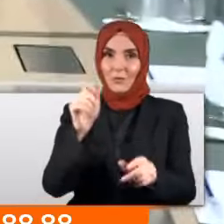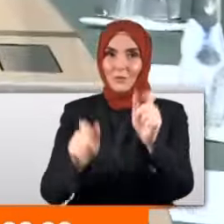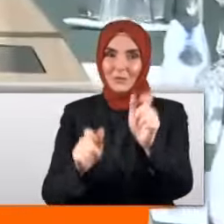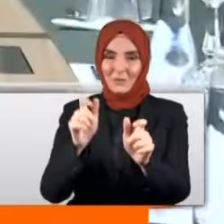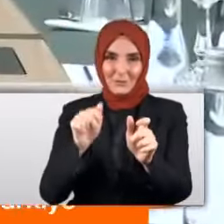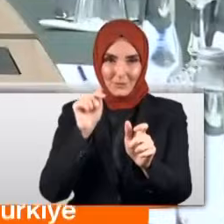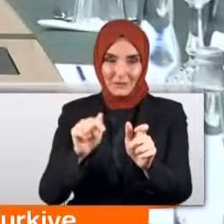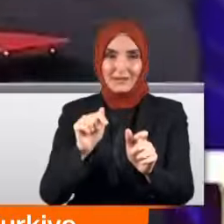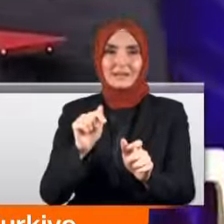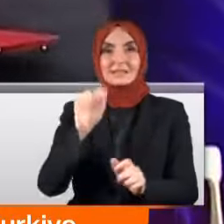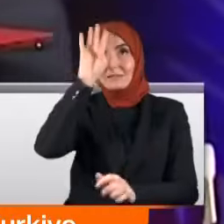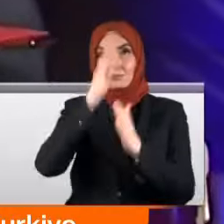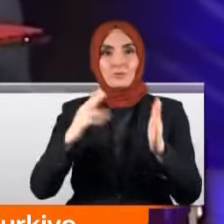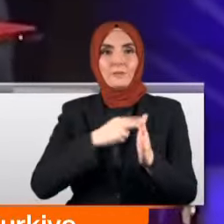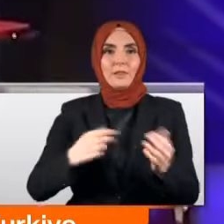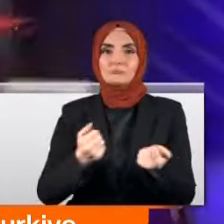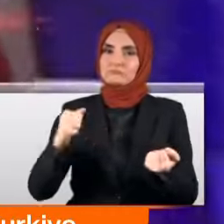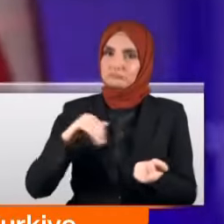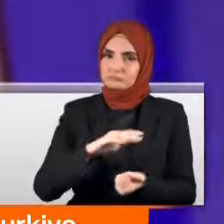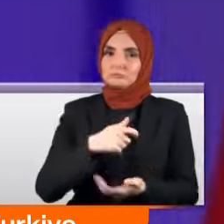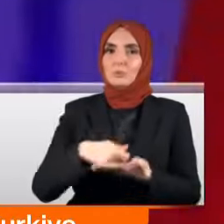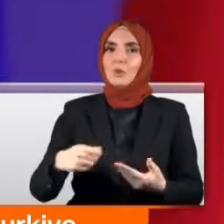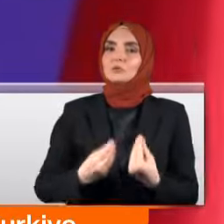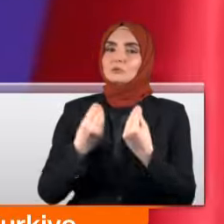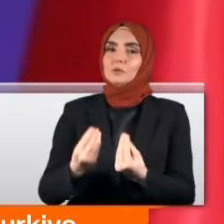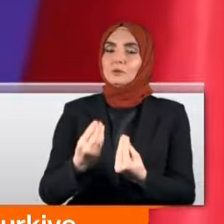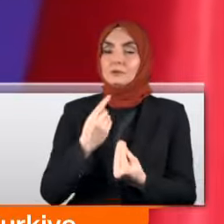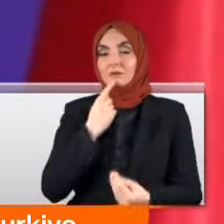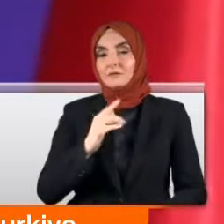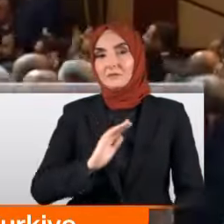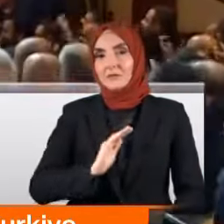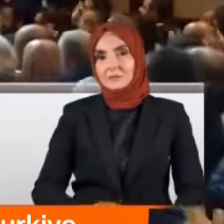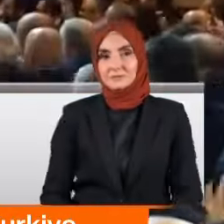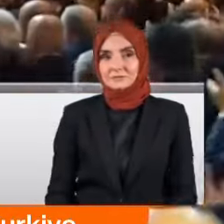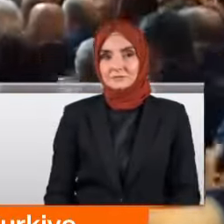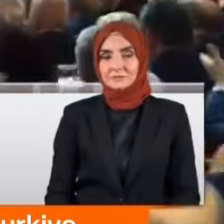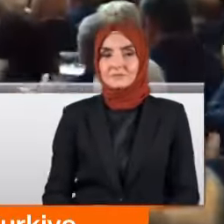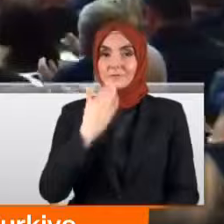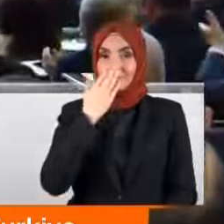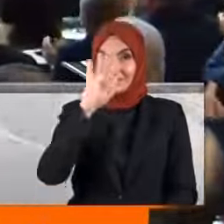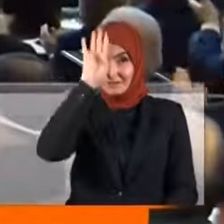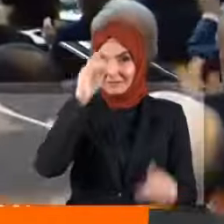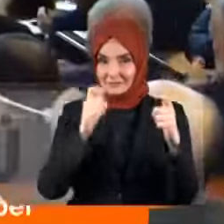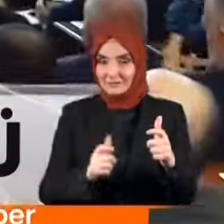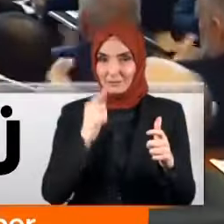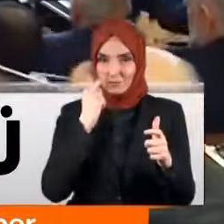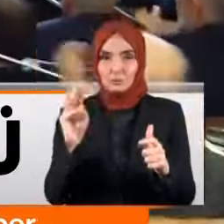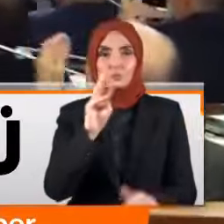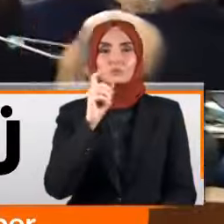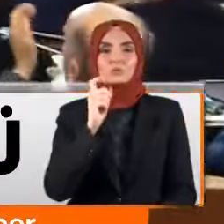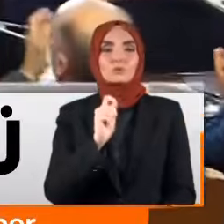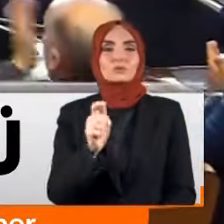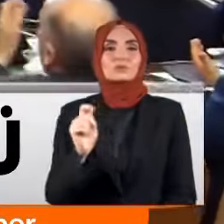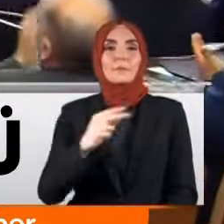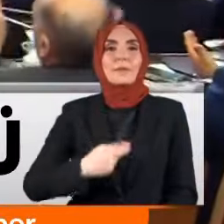vererek maaş bağladığı da. Bir grup muhtar ise bu partiyi bırakacaksan bana yazıklar olsun. Sadece İstanbul'da 39 ilçe belediye